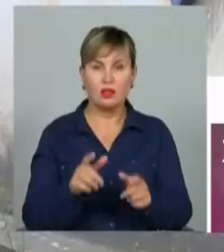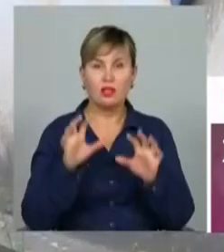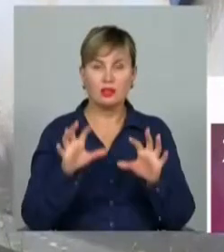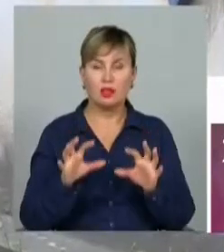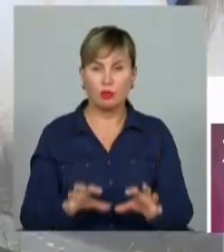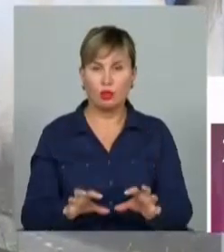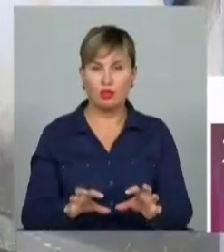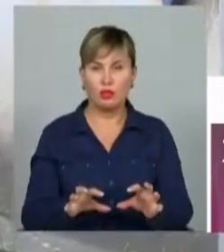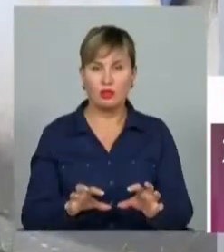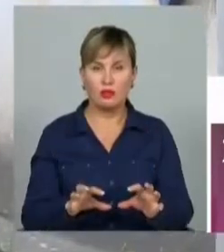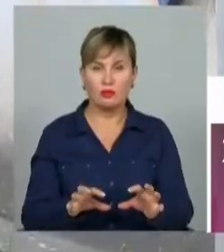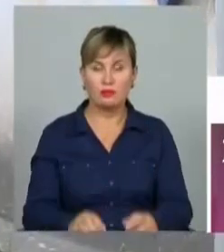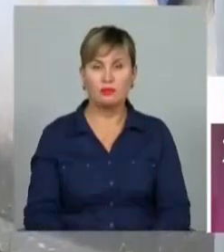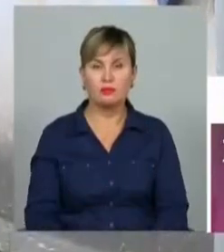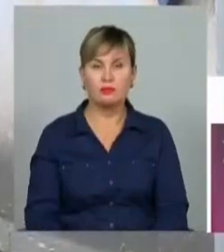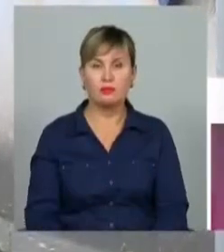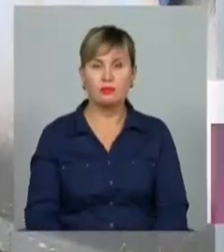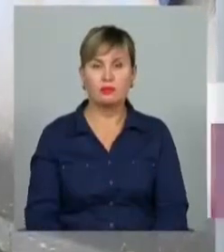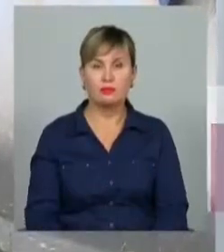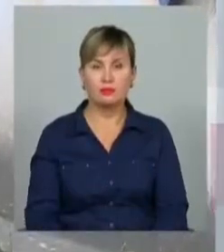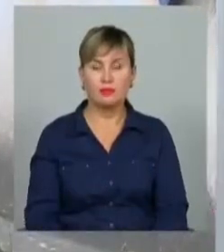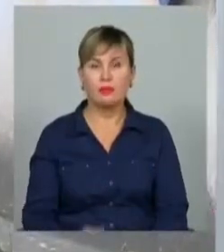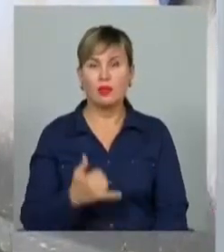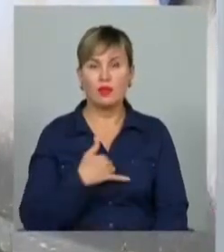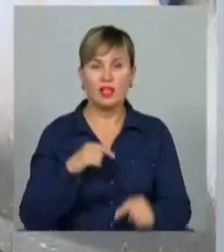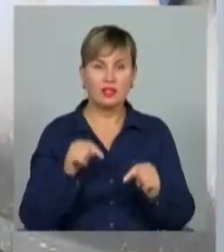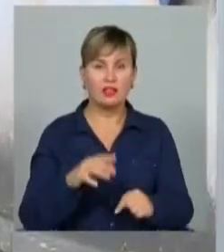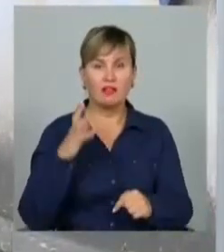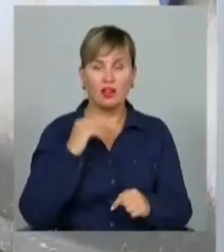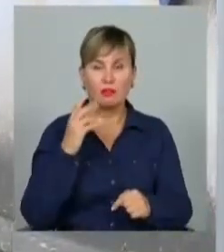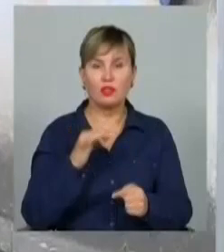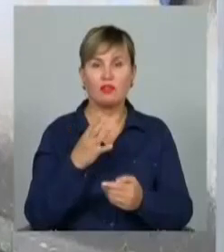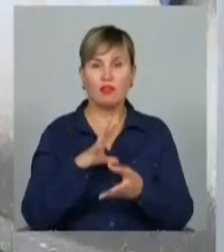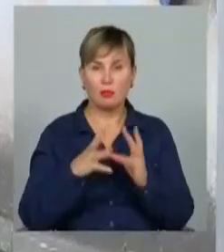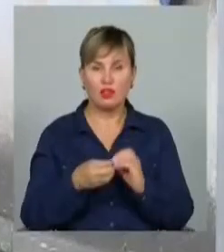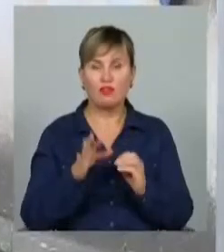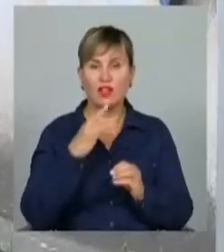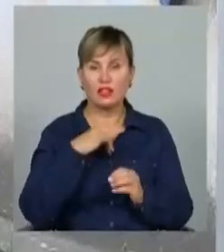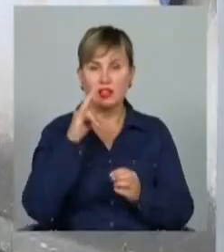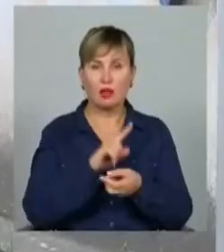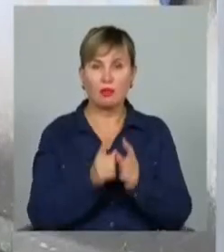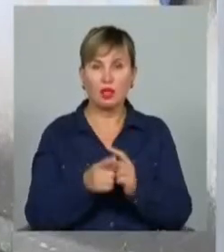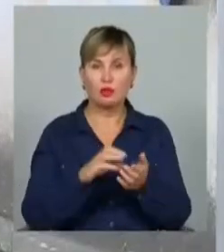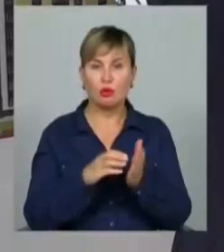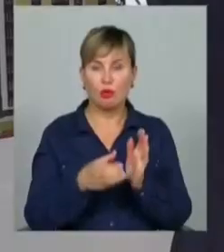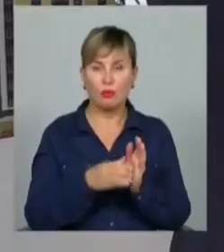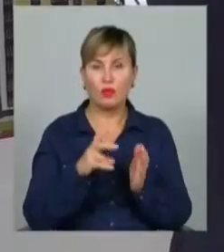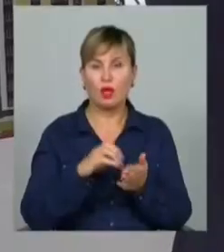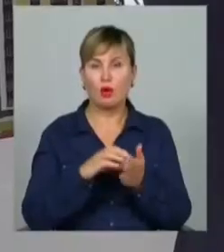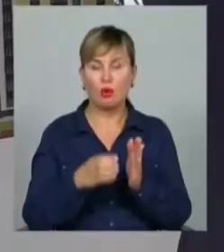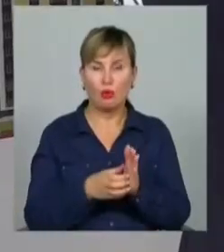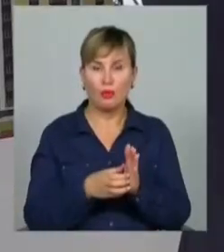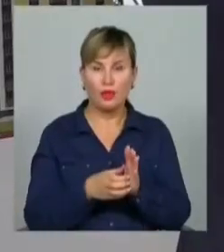закону, у нас здесь в Алмате и вообще в Казахстане, меняется комната на комнату. Между